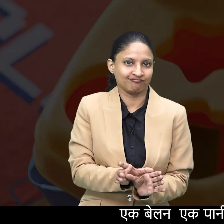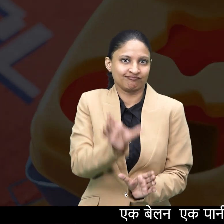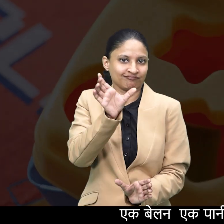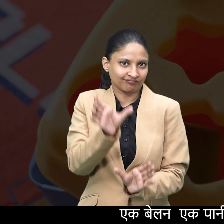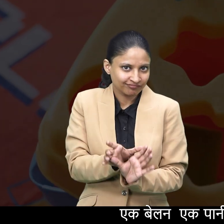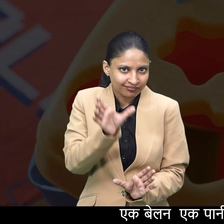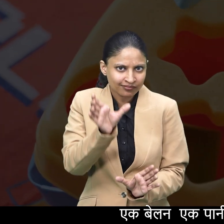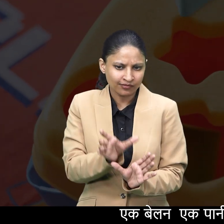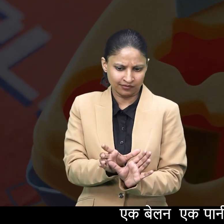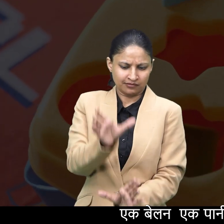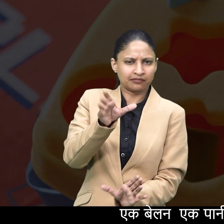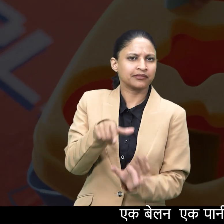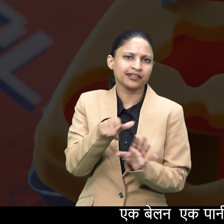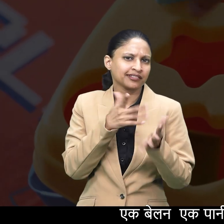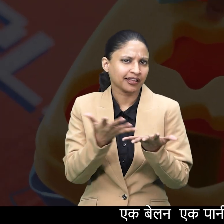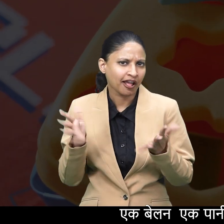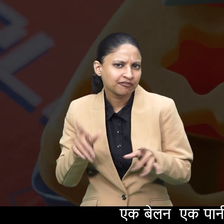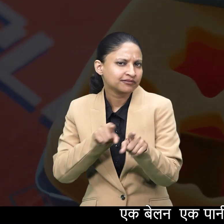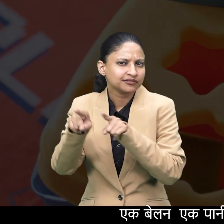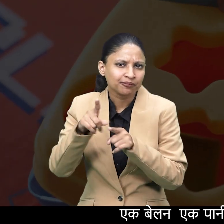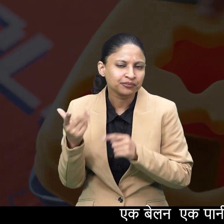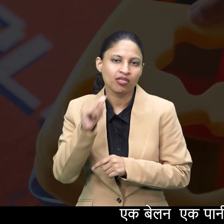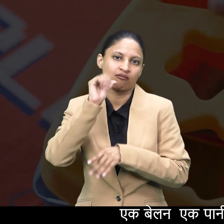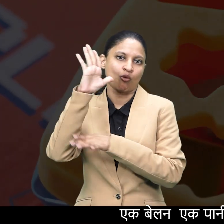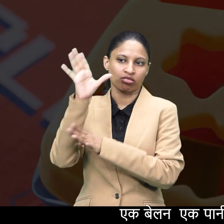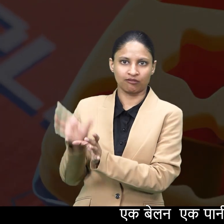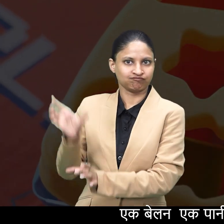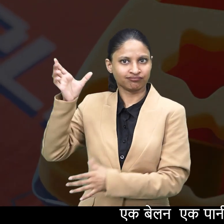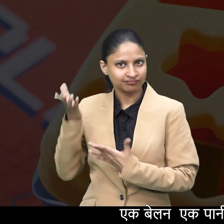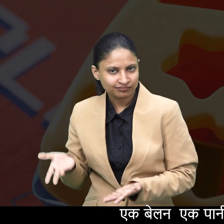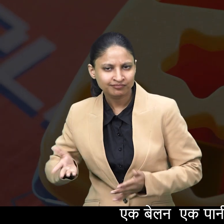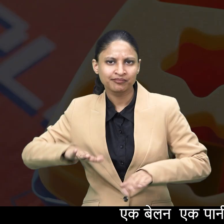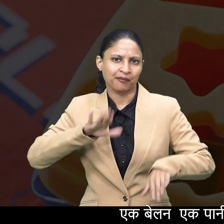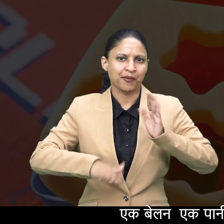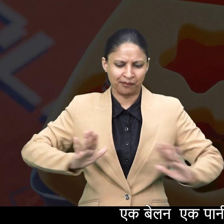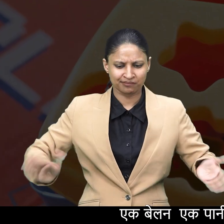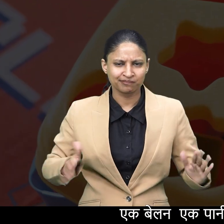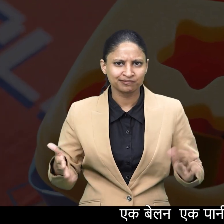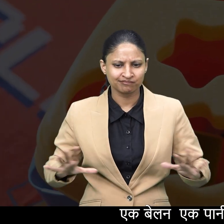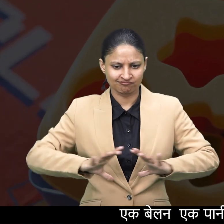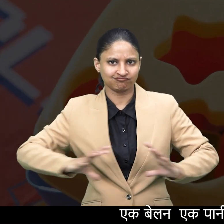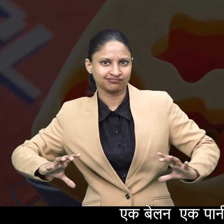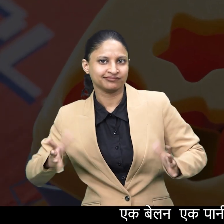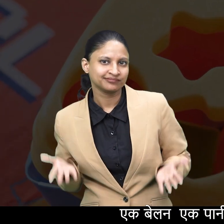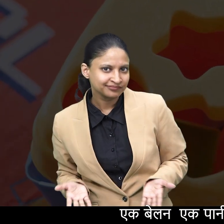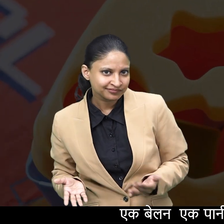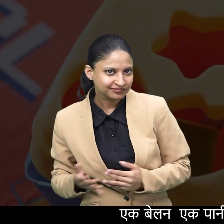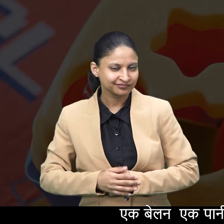एक बेलन सिलेंडर एक पानी की बोतल या एक ड्रम जैसा दिखता है।